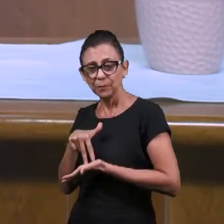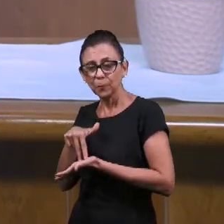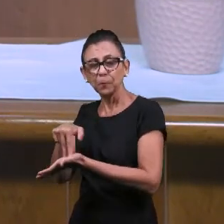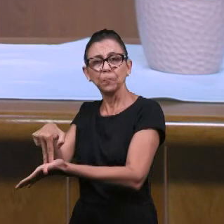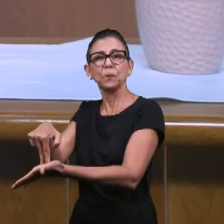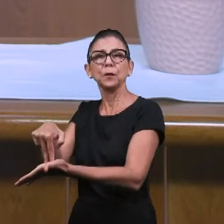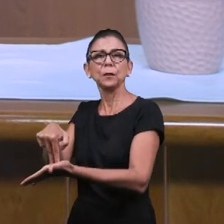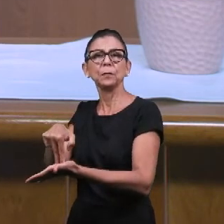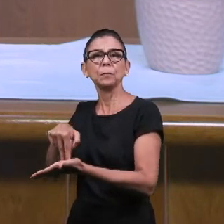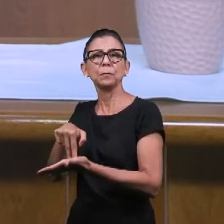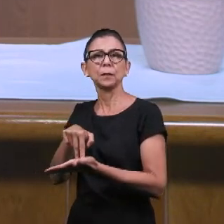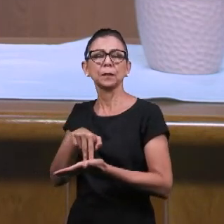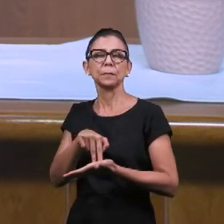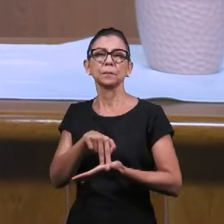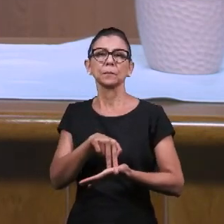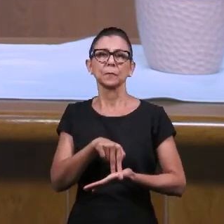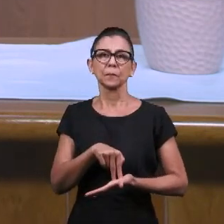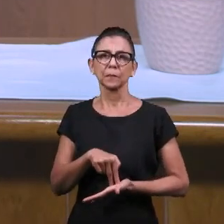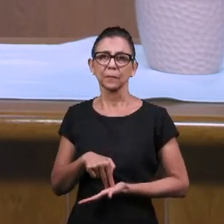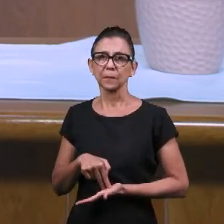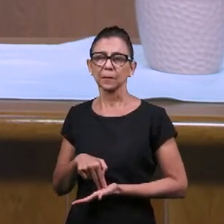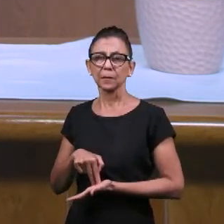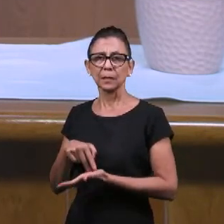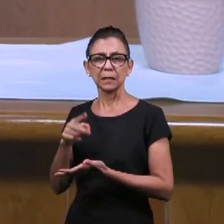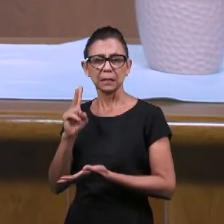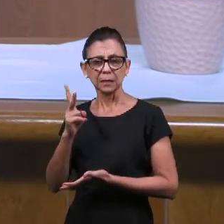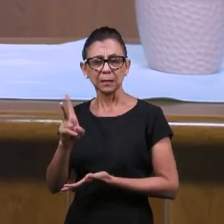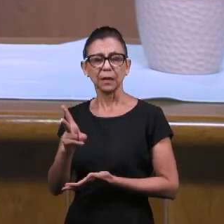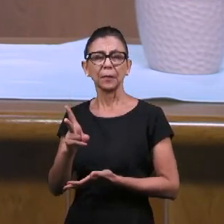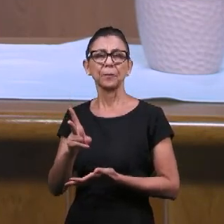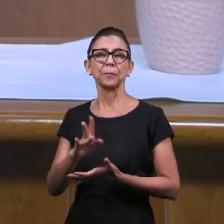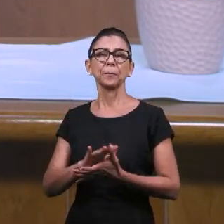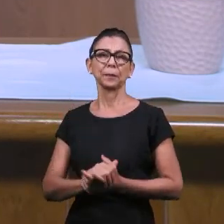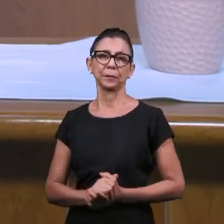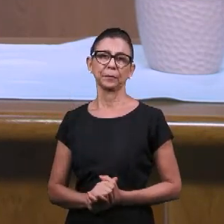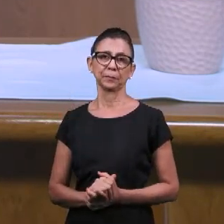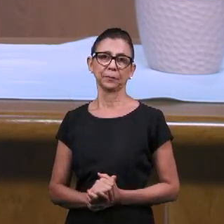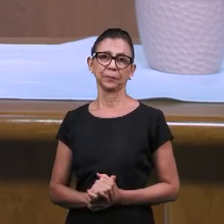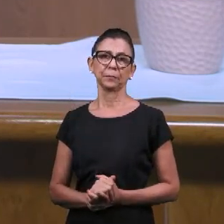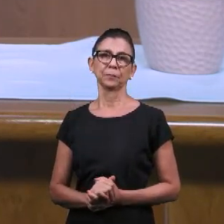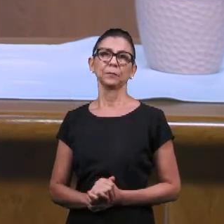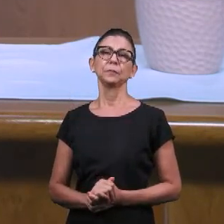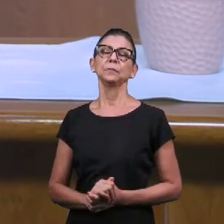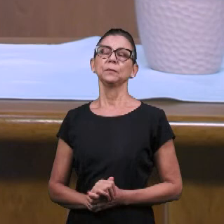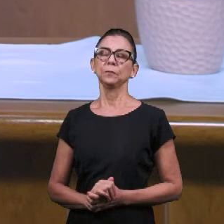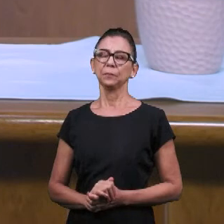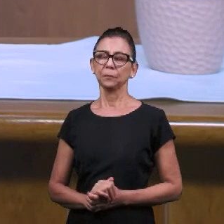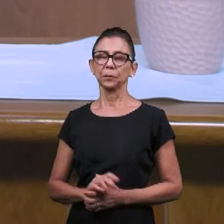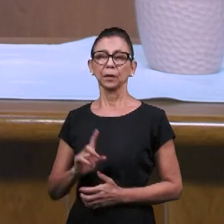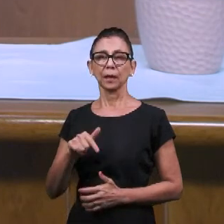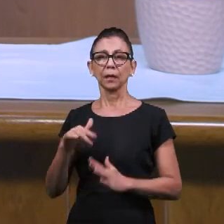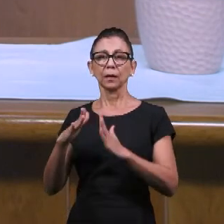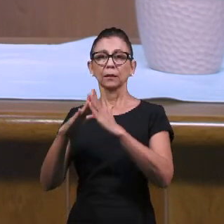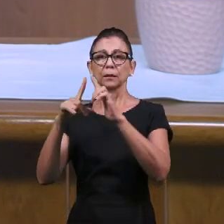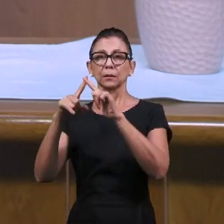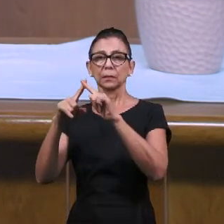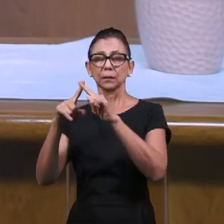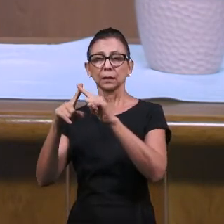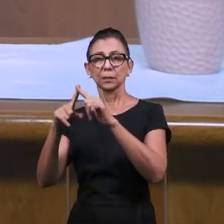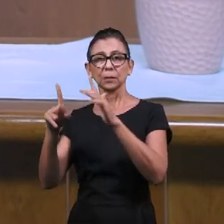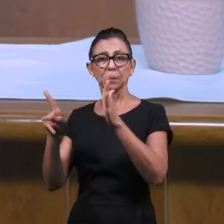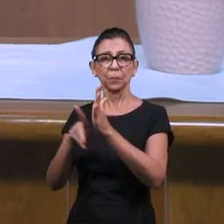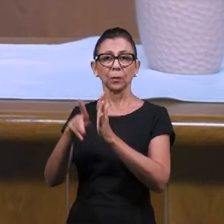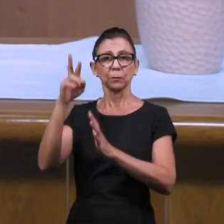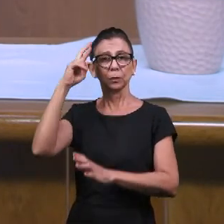И это Дух, который обитает в ней, который питает ее, который поддерживает ее жизнь,